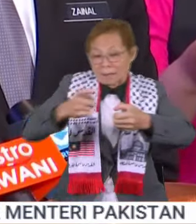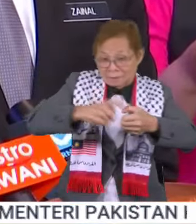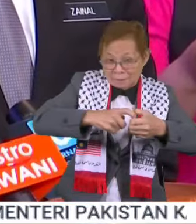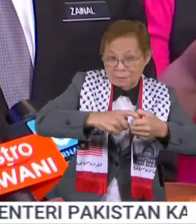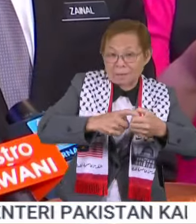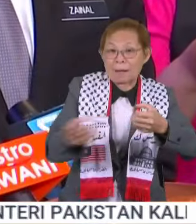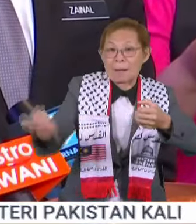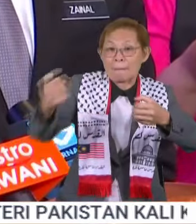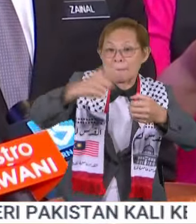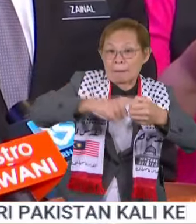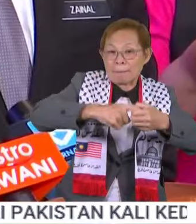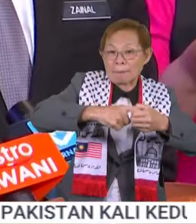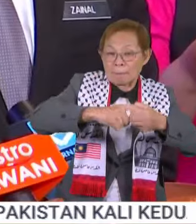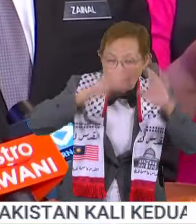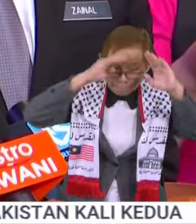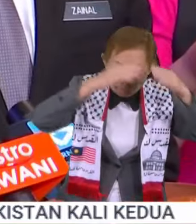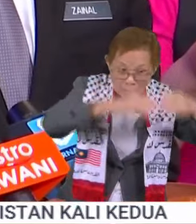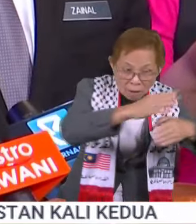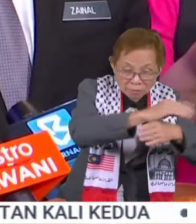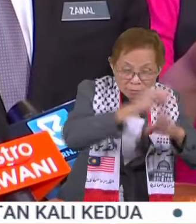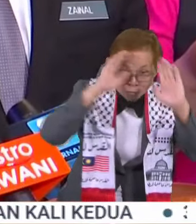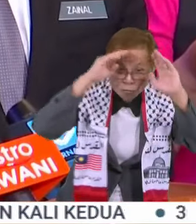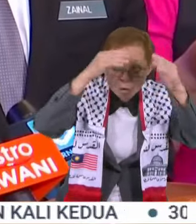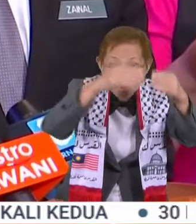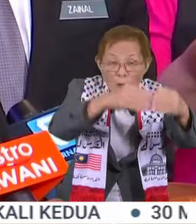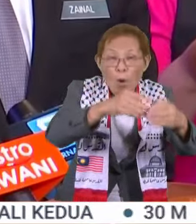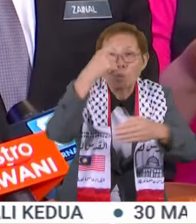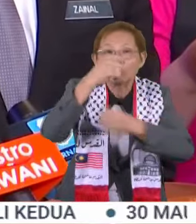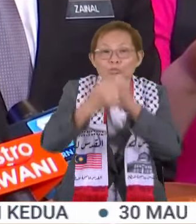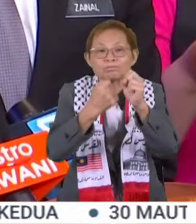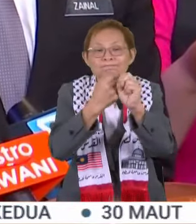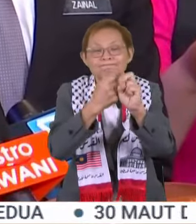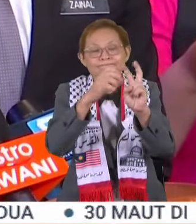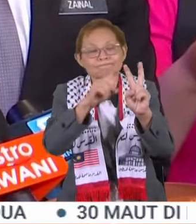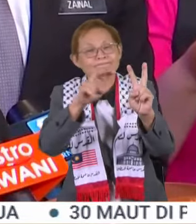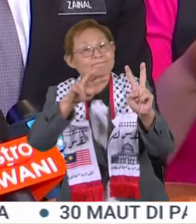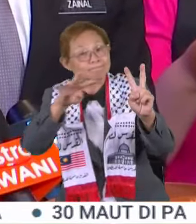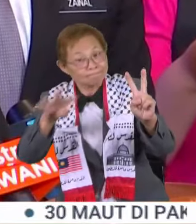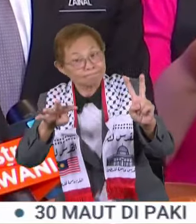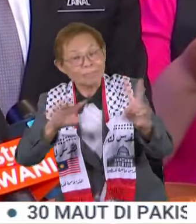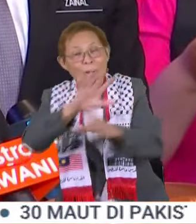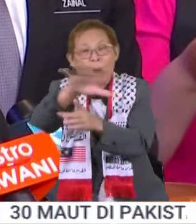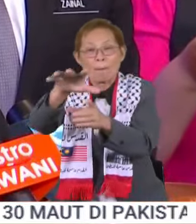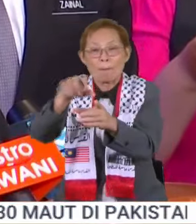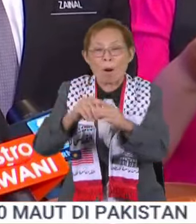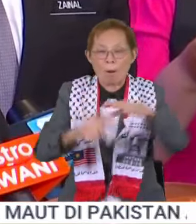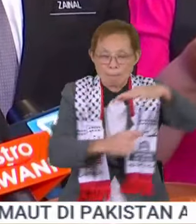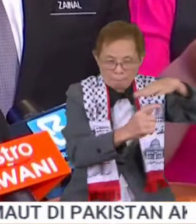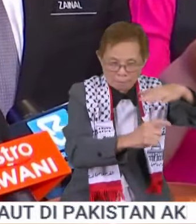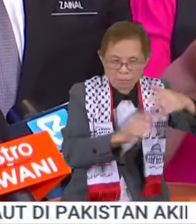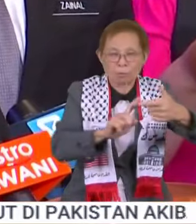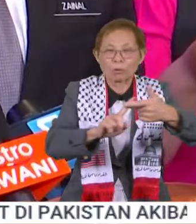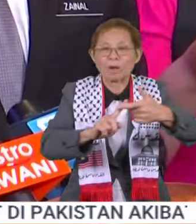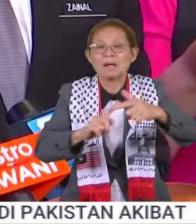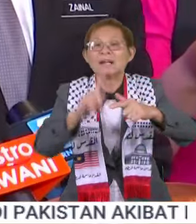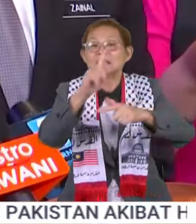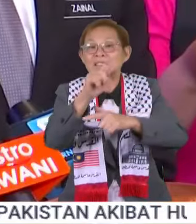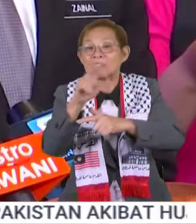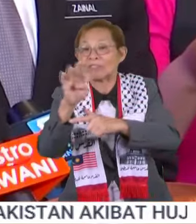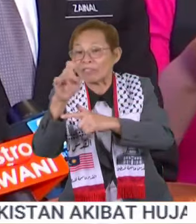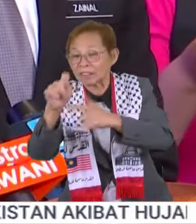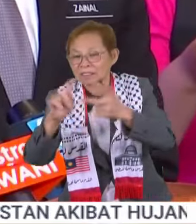dengan penekanan dan juga fokus untuk tahun 2024 yang melibatkan prasekolah,